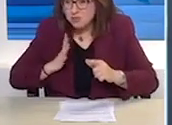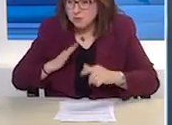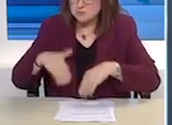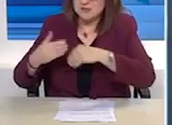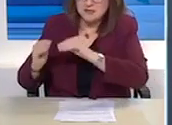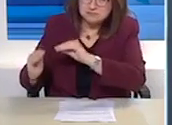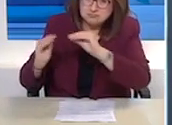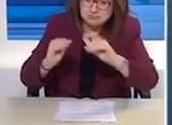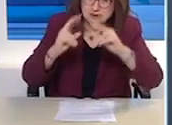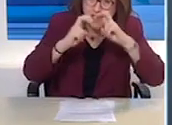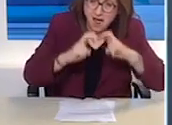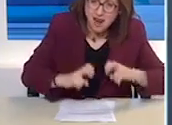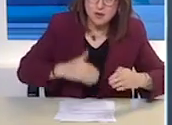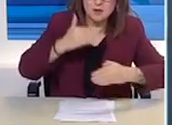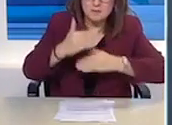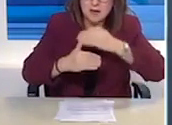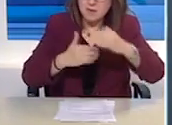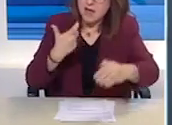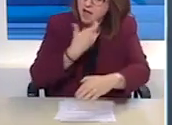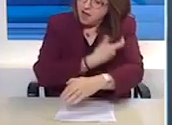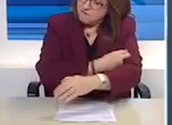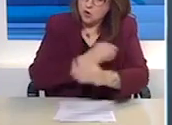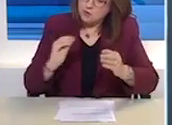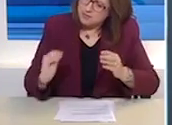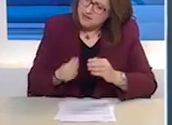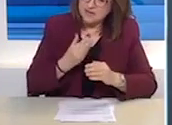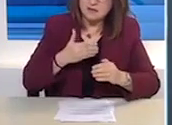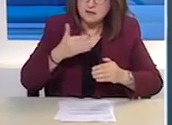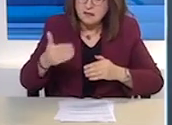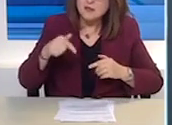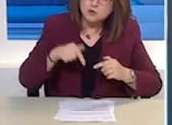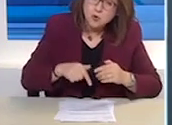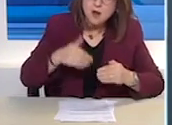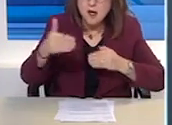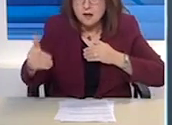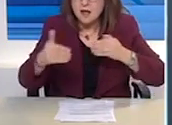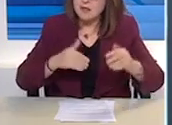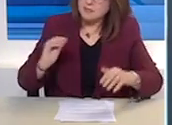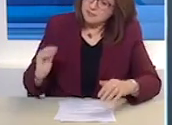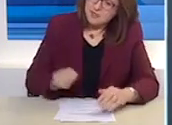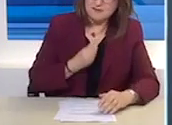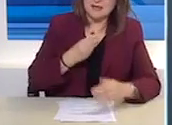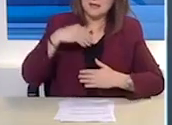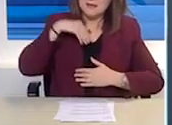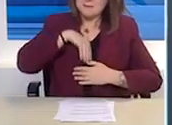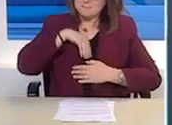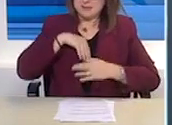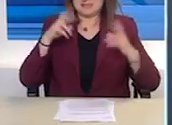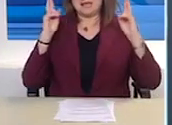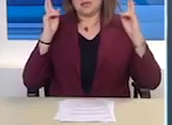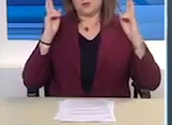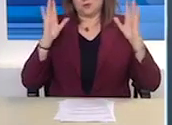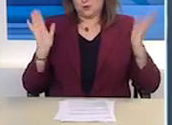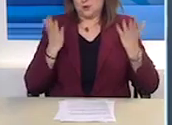μας. Το εμβόλιο θα περπατήσει αργά ή γρήγορα. Και πρέπει να έχουμε μέσα μας μια αισιοδοξία. Δεν θα μείνουμε κλειδωμένοι για πάντα